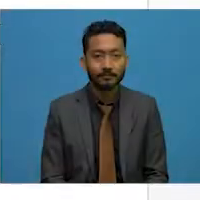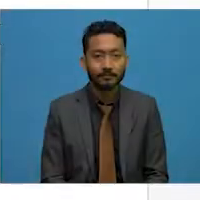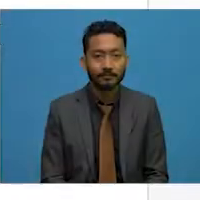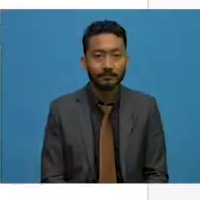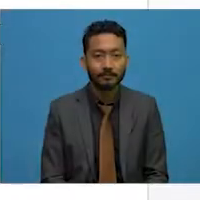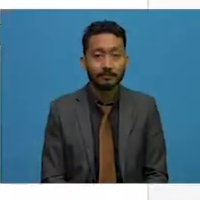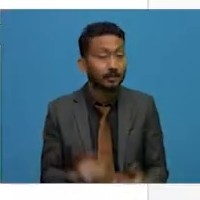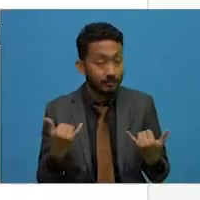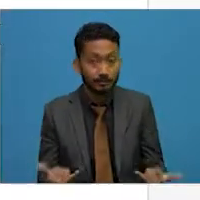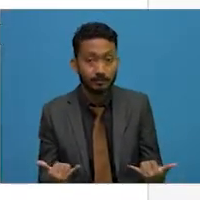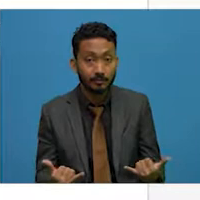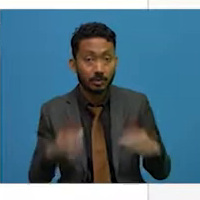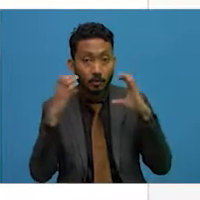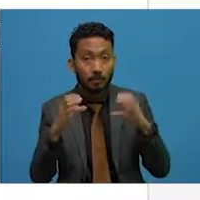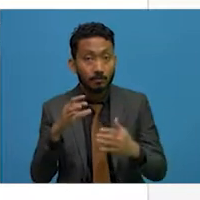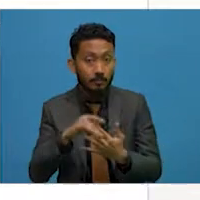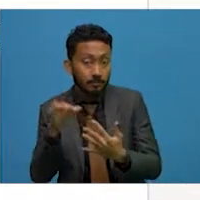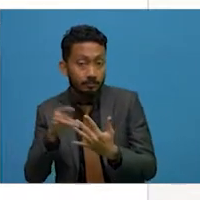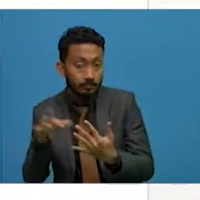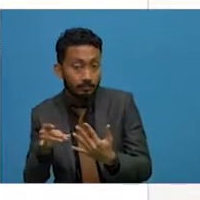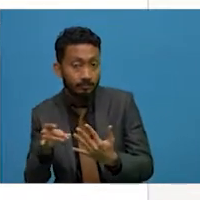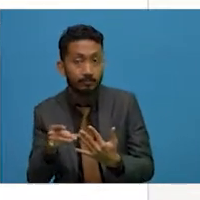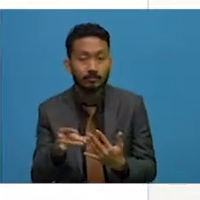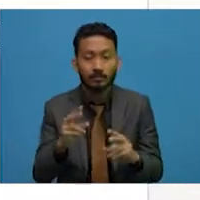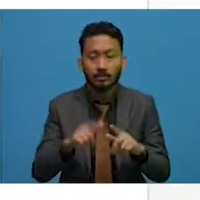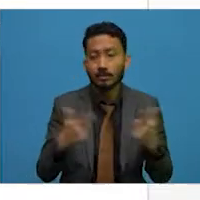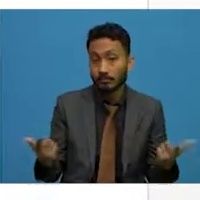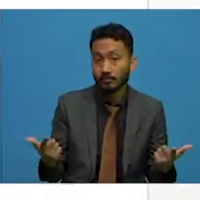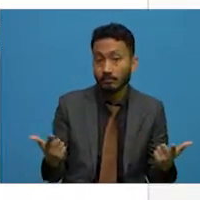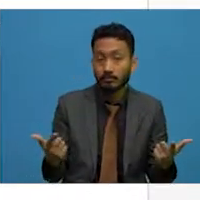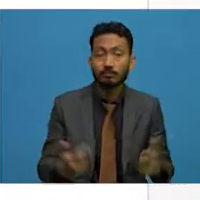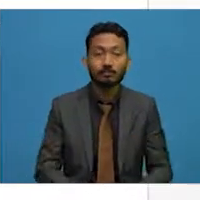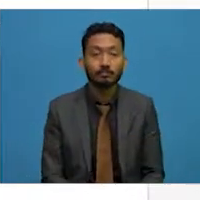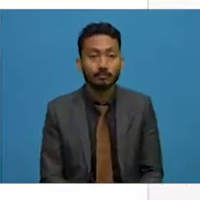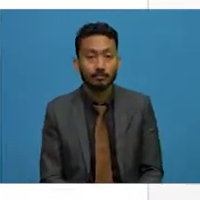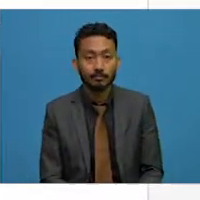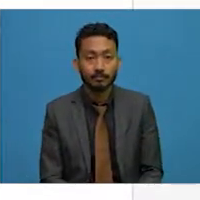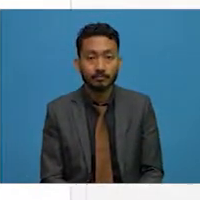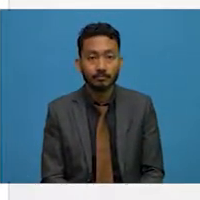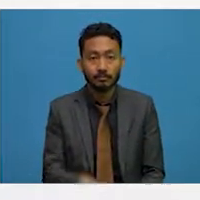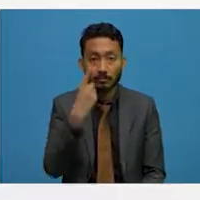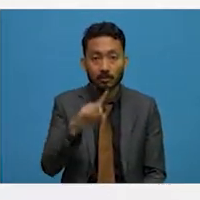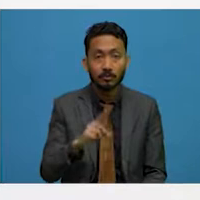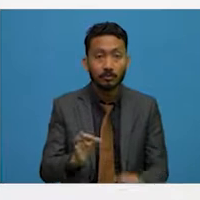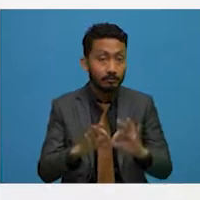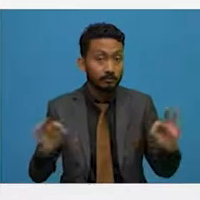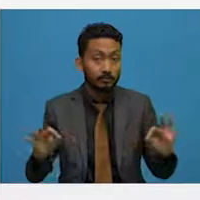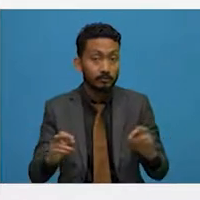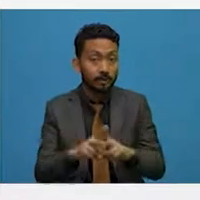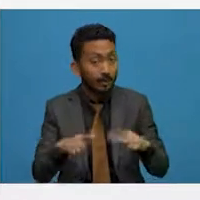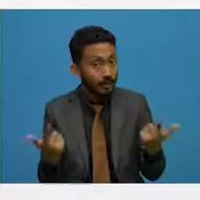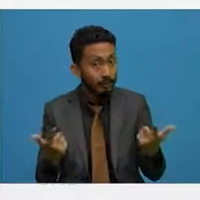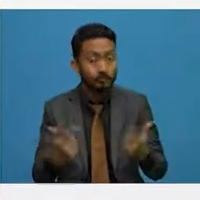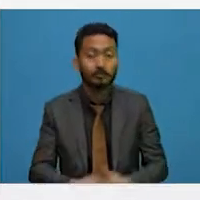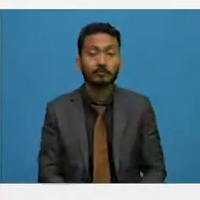Selepas itu, cikgu memilih Arial serta font 16 untuk teks atau perkataan